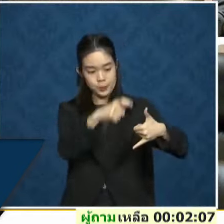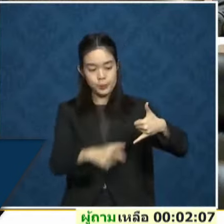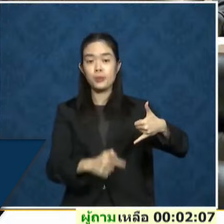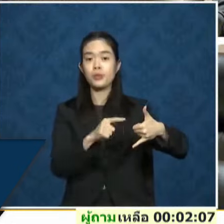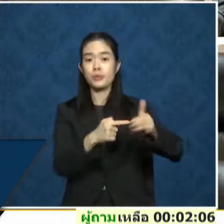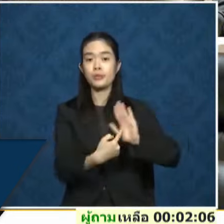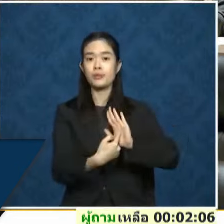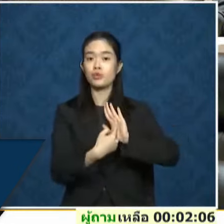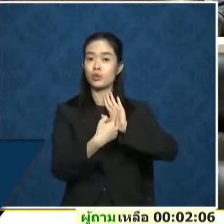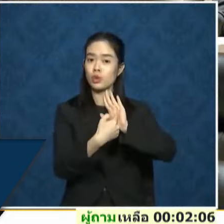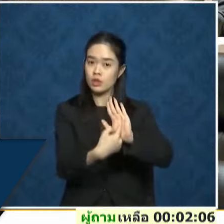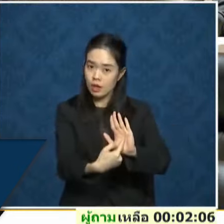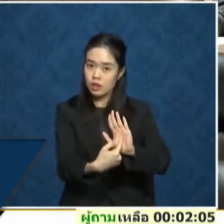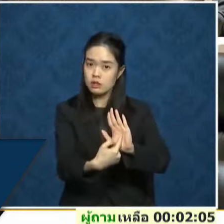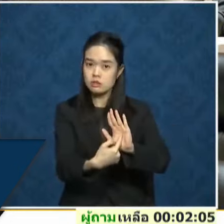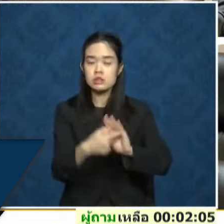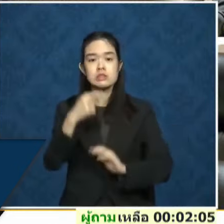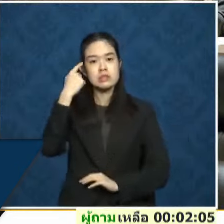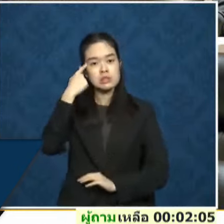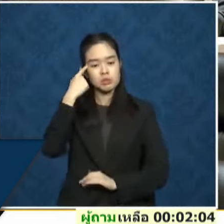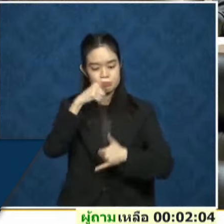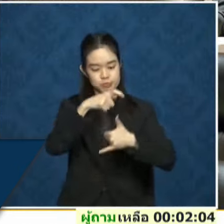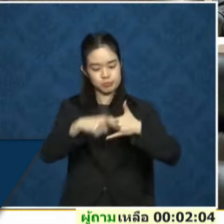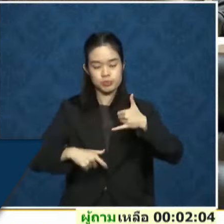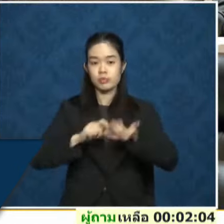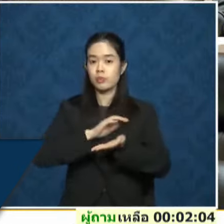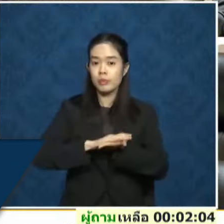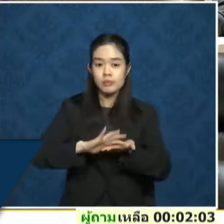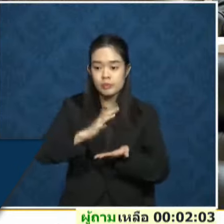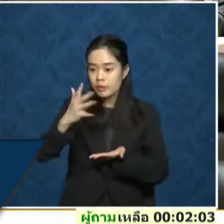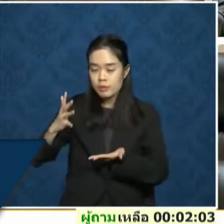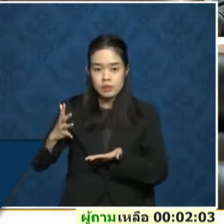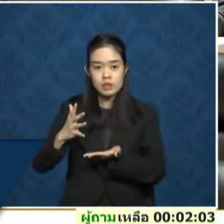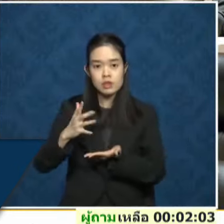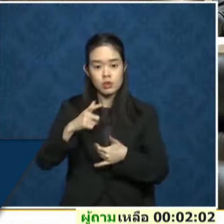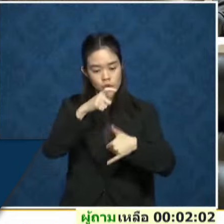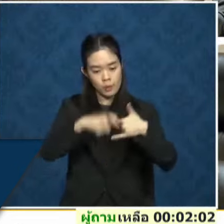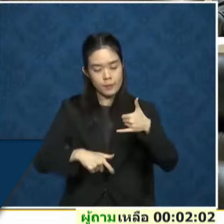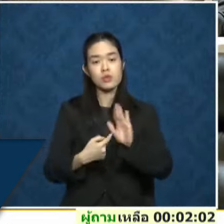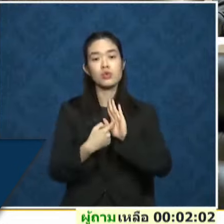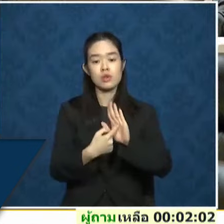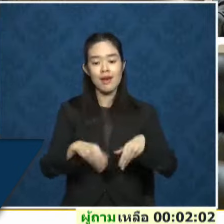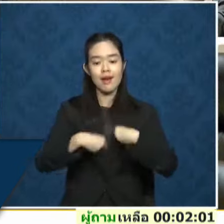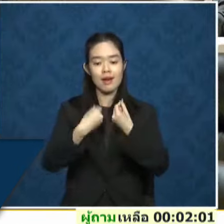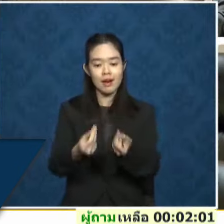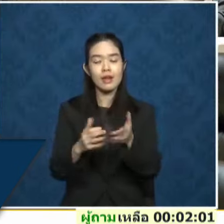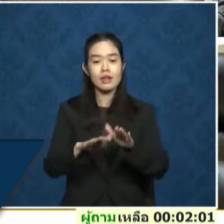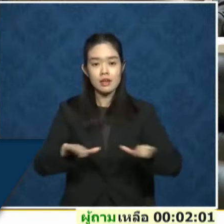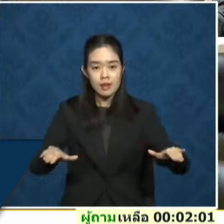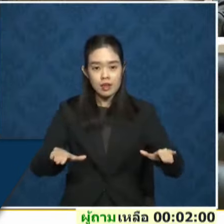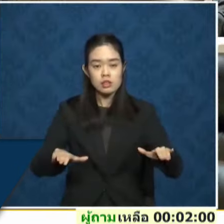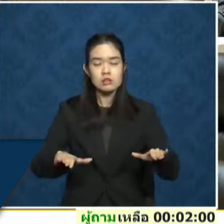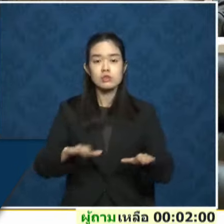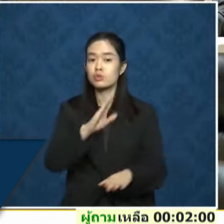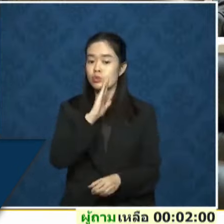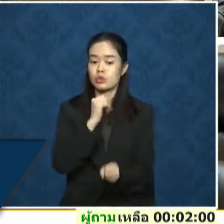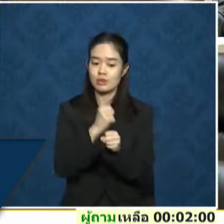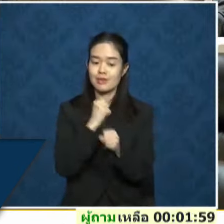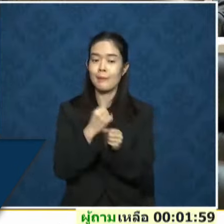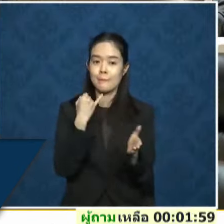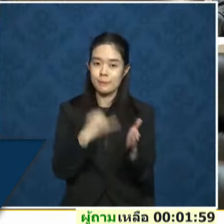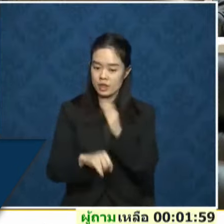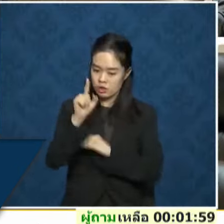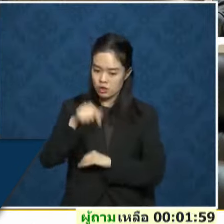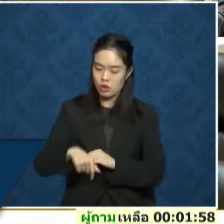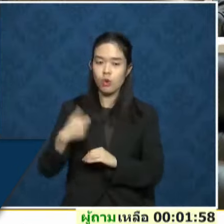าไม่ควรมีพฤติกรรมเช่นนี้และถ้าเกิดมีขึ้นมาต้องดำเนินการอย่างเด็ดขาดและรวดเร็วดิฉันจึ